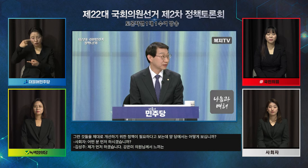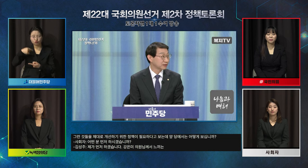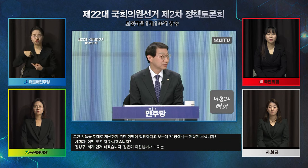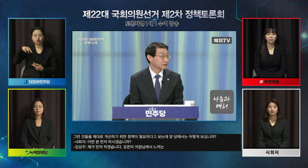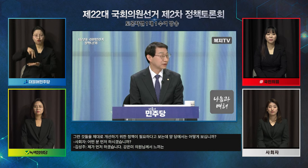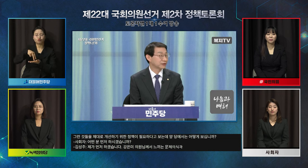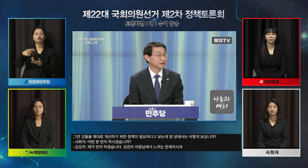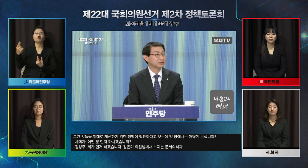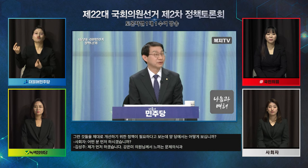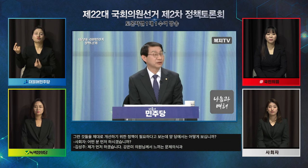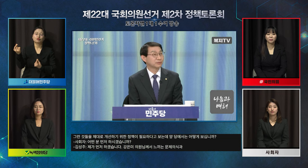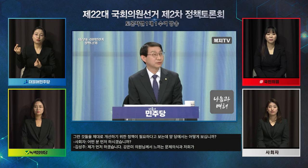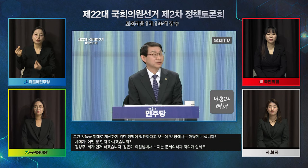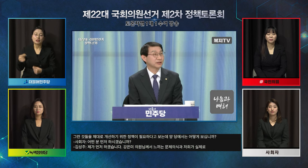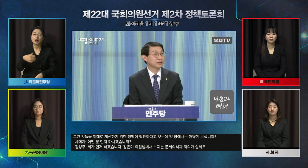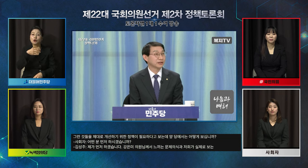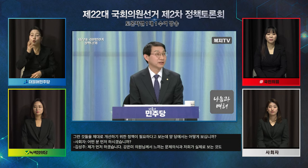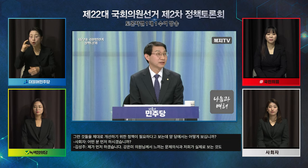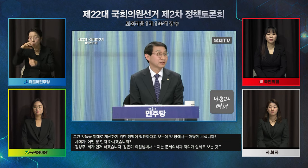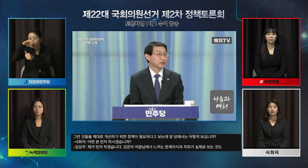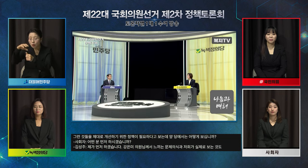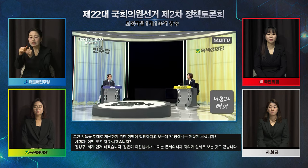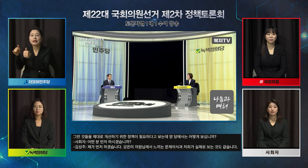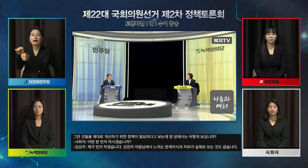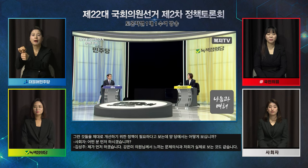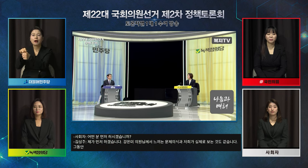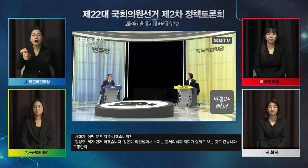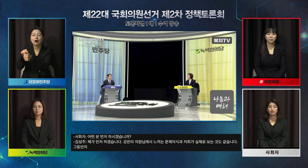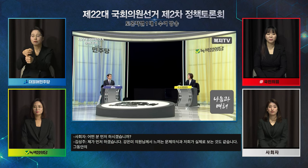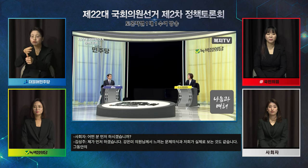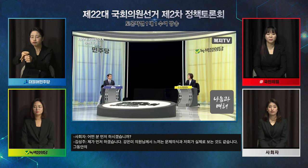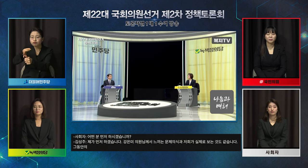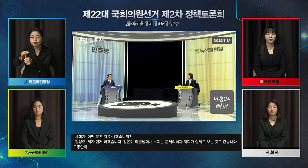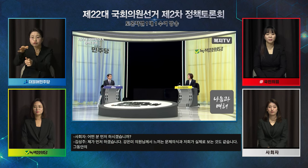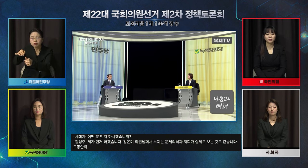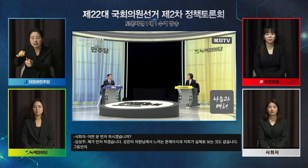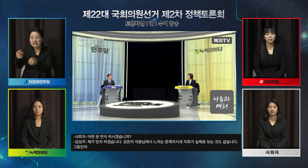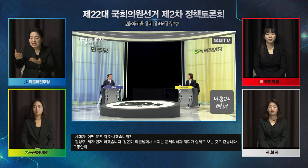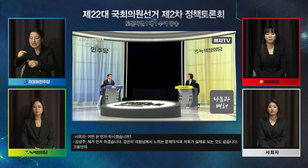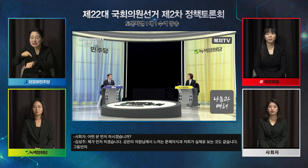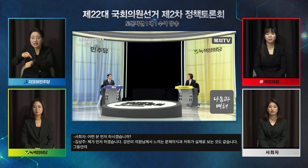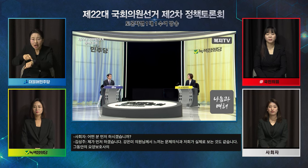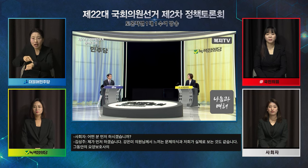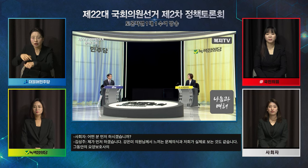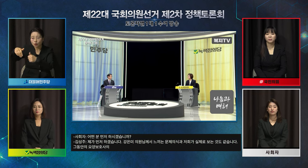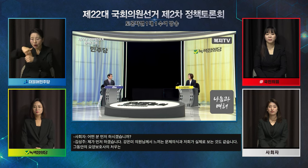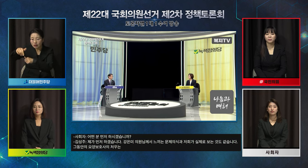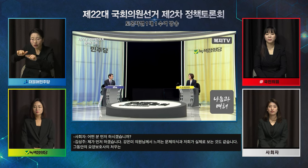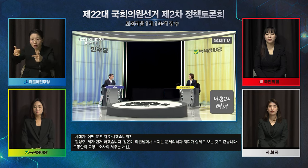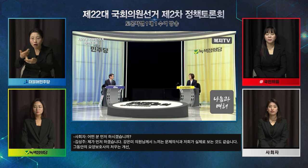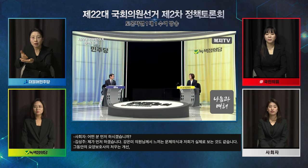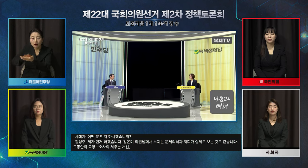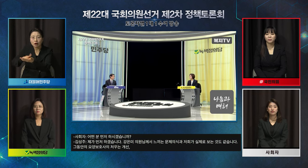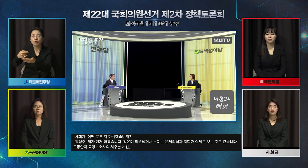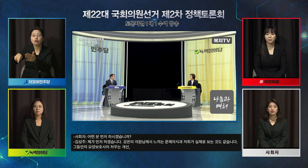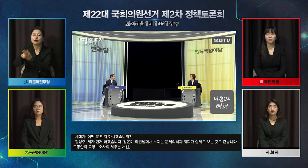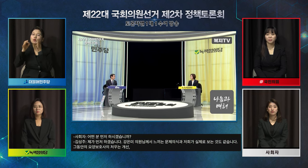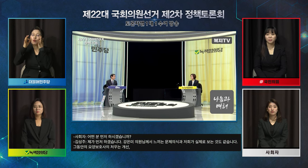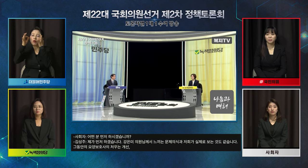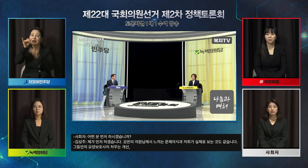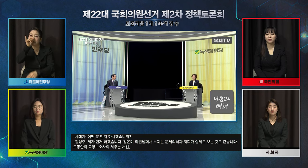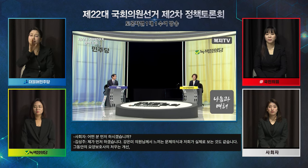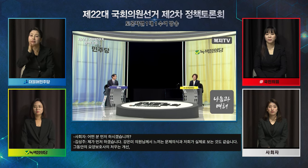같습니다. 그동안에 요양보호사의 처우 개선과 근무 환경 개선의 노력들은 꾸준히 해왔는데